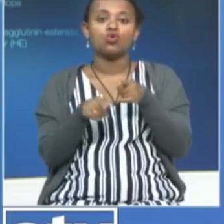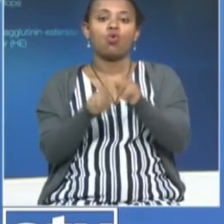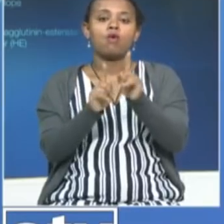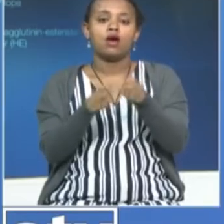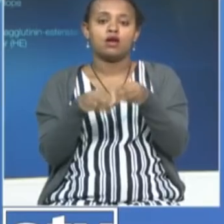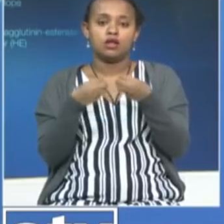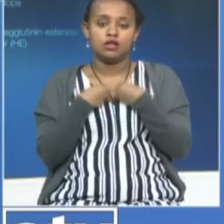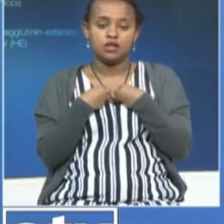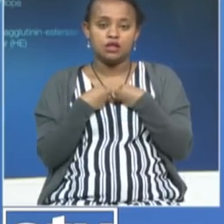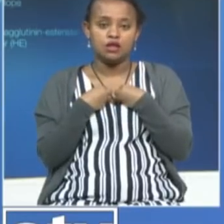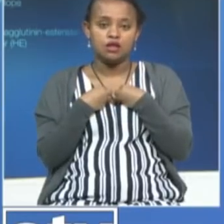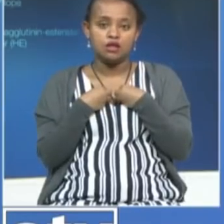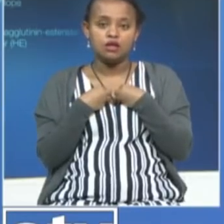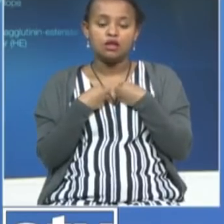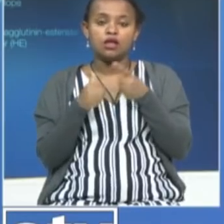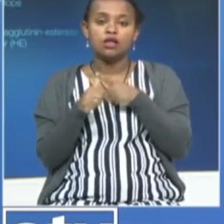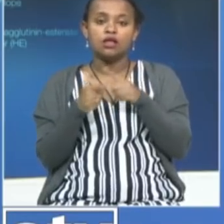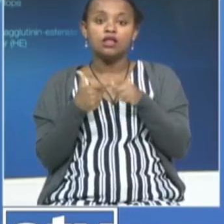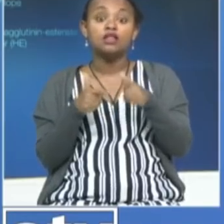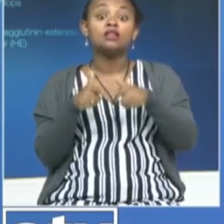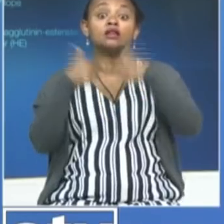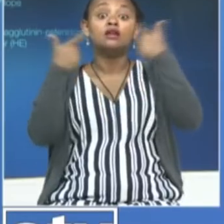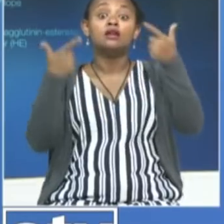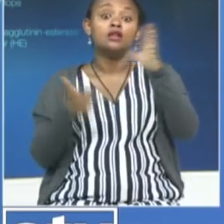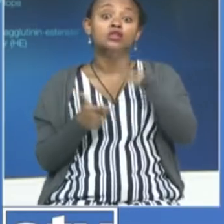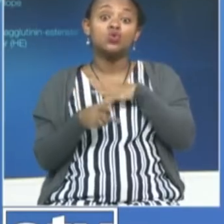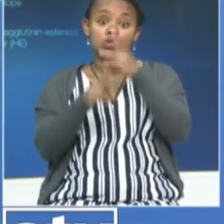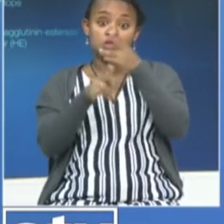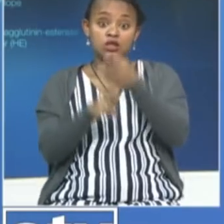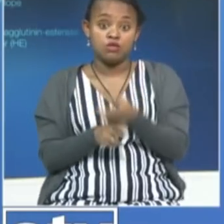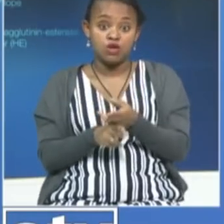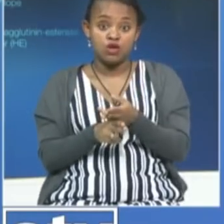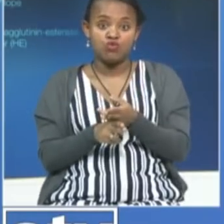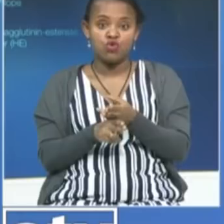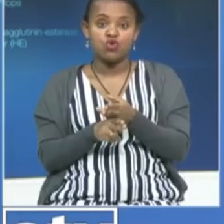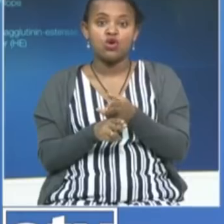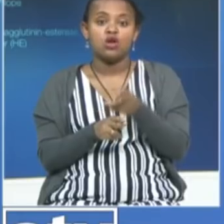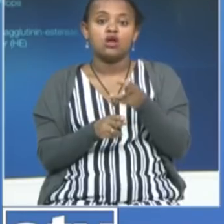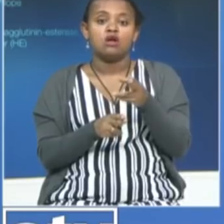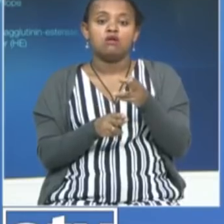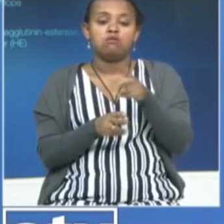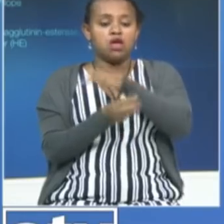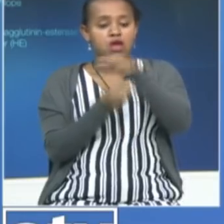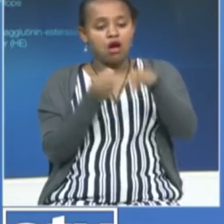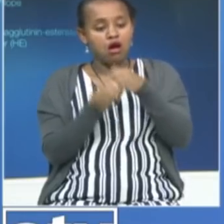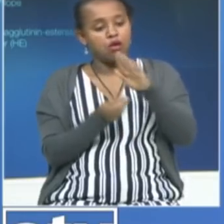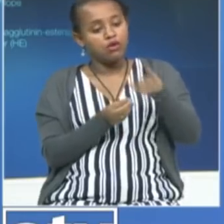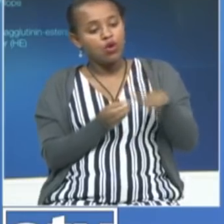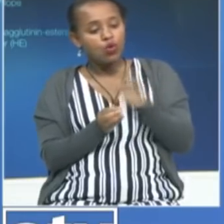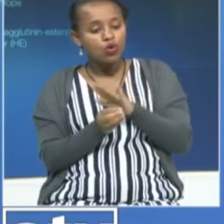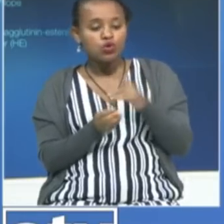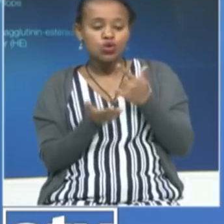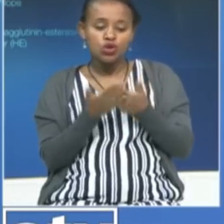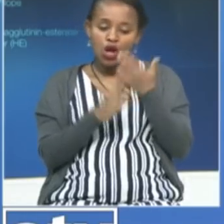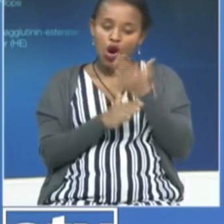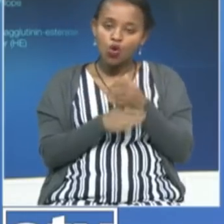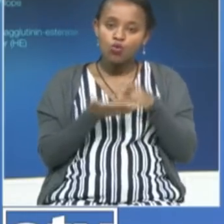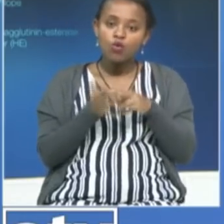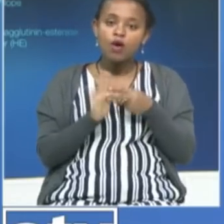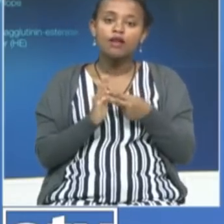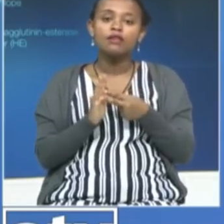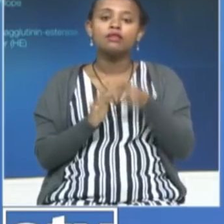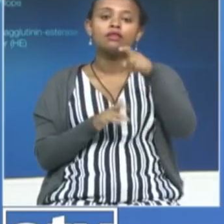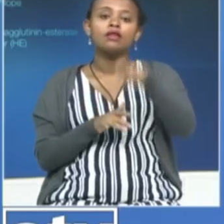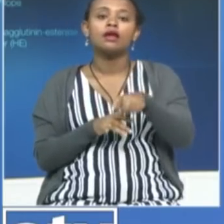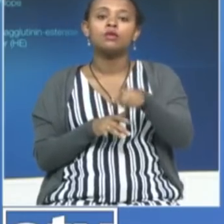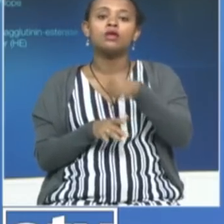እንደሰጡ እንግዲህ ትላልቅ ሰዎች ስለሚከበሩ በየአካባቢው ተዉ ልጆች ይህን አቁሙ ማለት ተገቢ